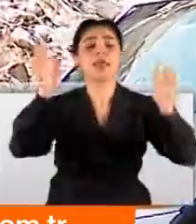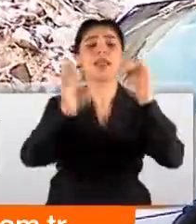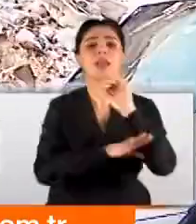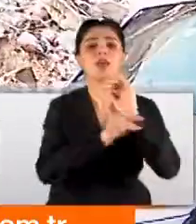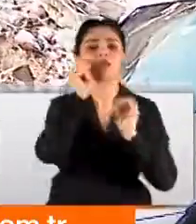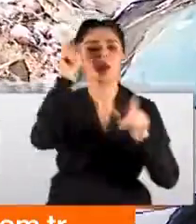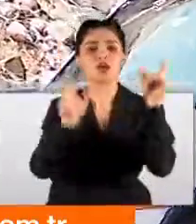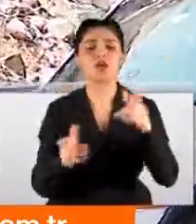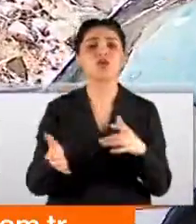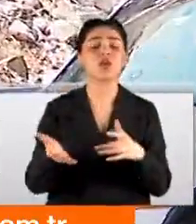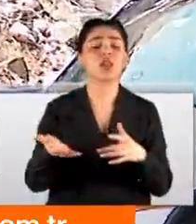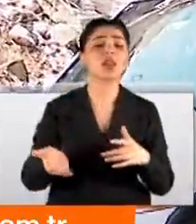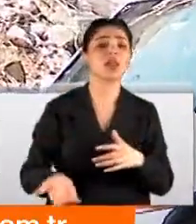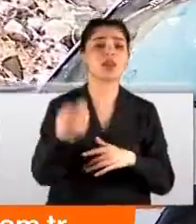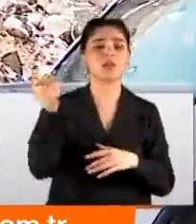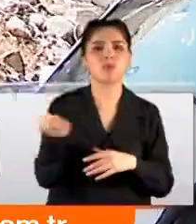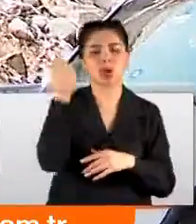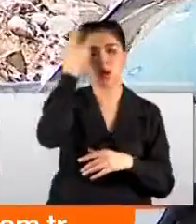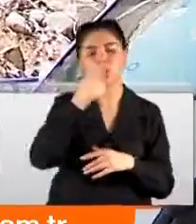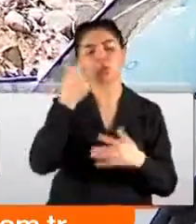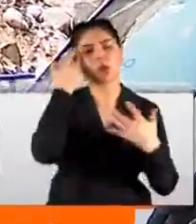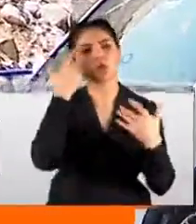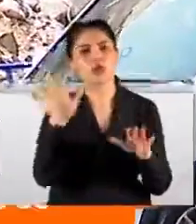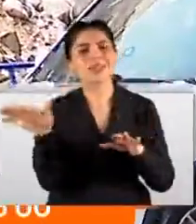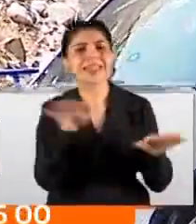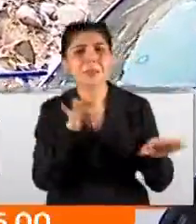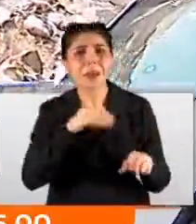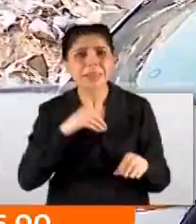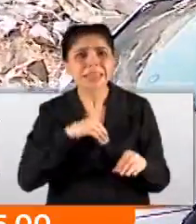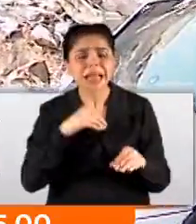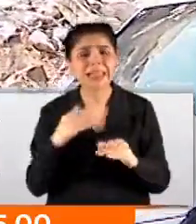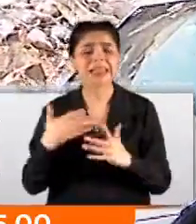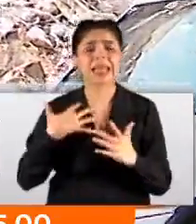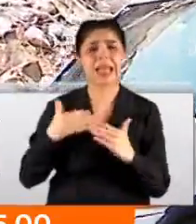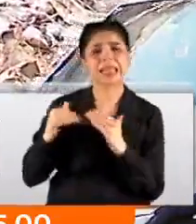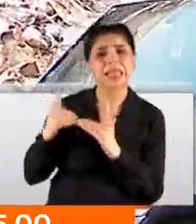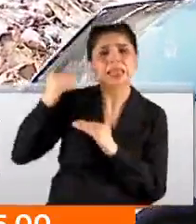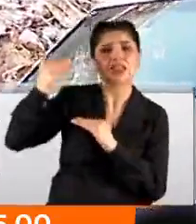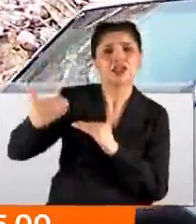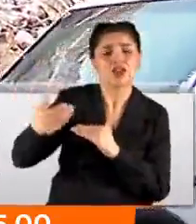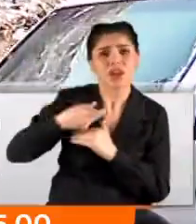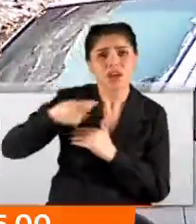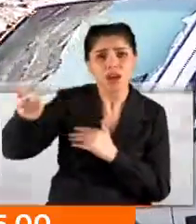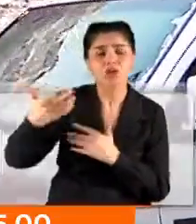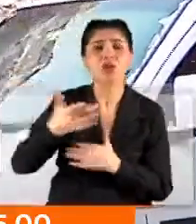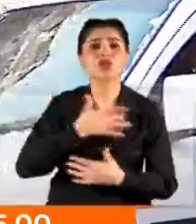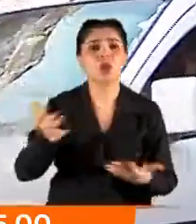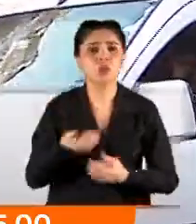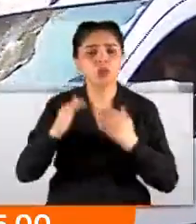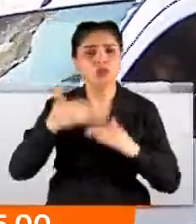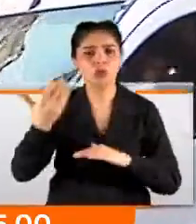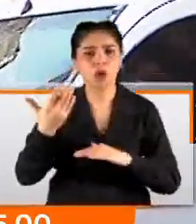kepçe darbeleriyle birlikte büyük şok yaşadılar. Deprem oluyor zannettiler ve kendilerini canavliyle dışarı attılar. Canlarını kurtardıktan sonra